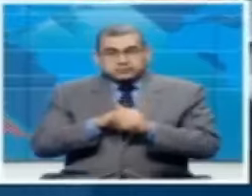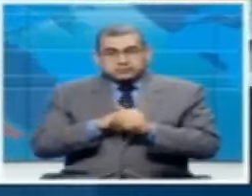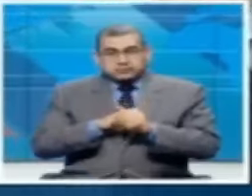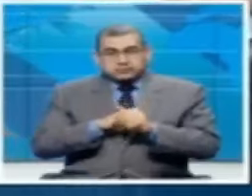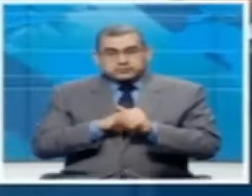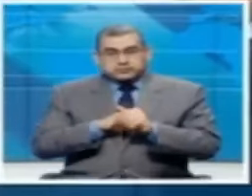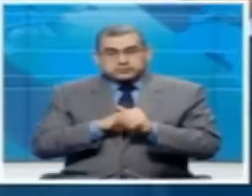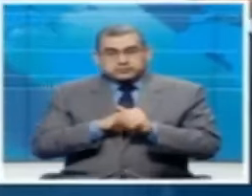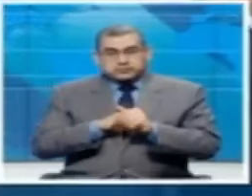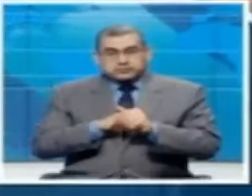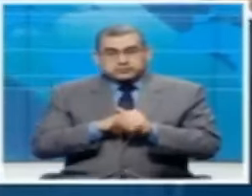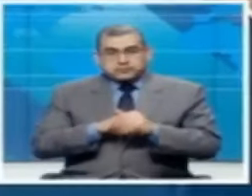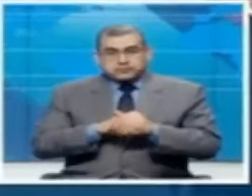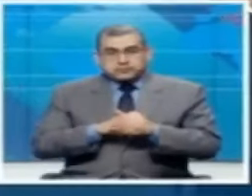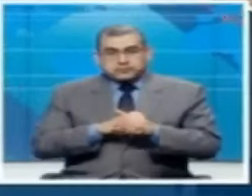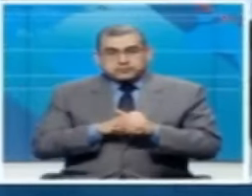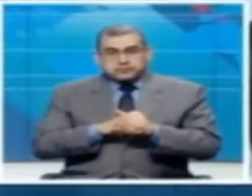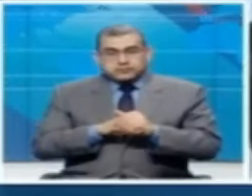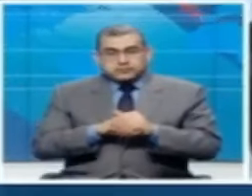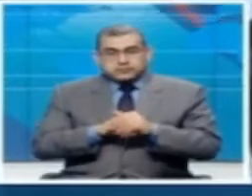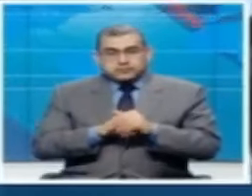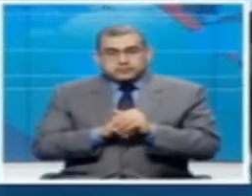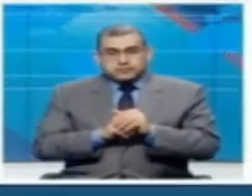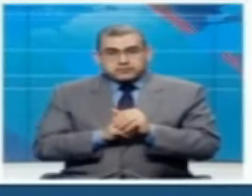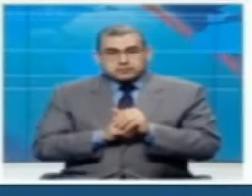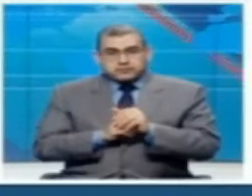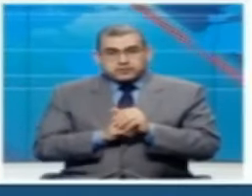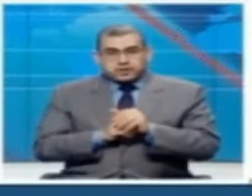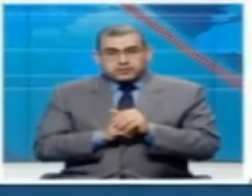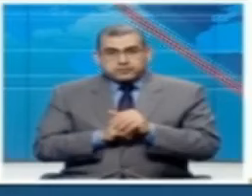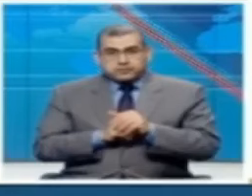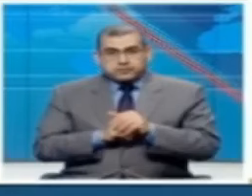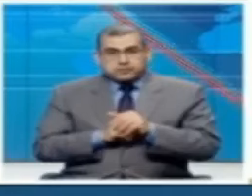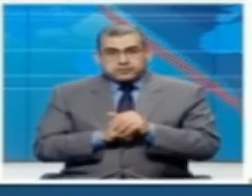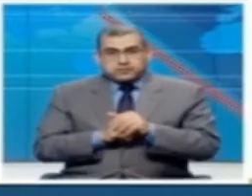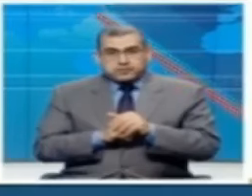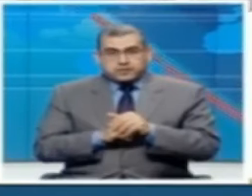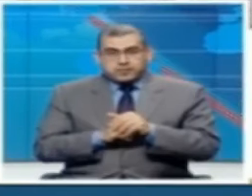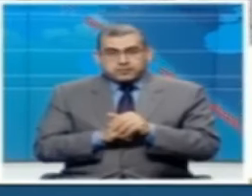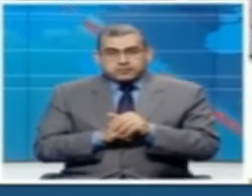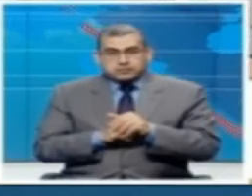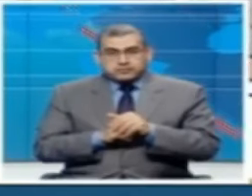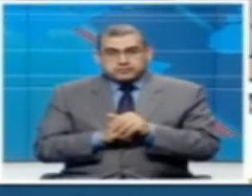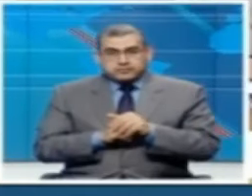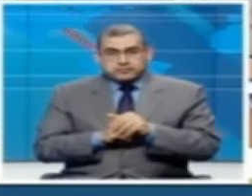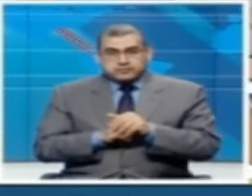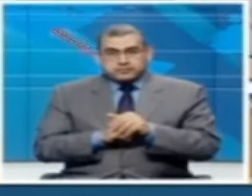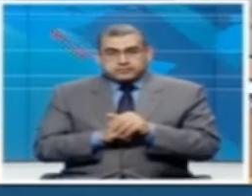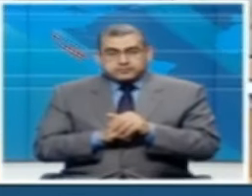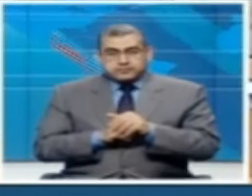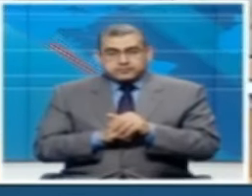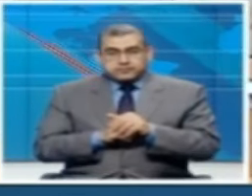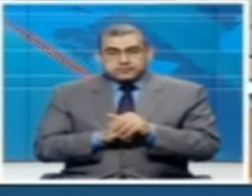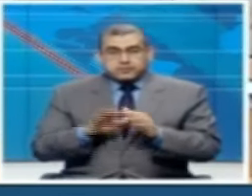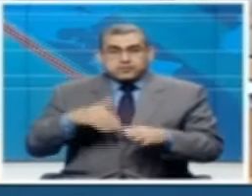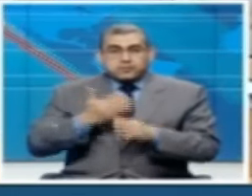مدينه العداله بالعاصمه الاداريه الجديده في اطار الجهود الجاريه للتطوير الشامل لمنظومه التقاضي